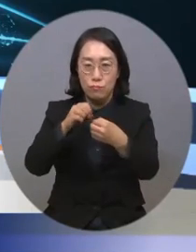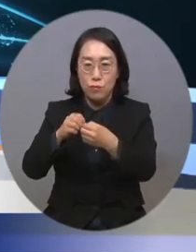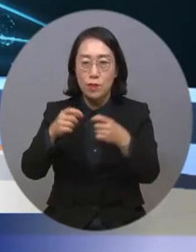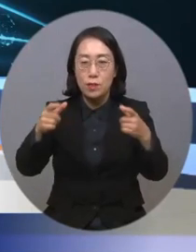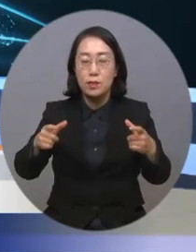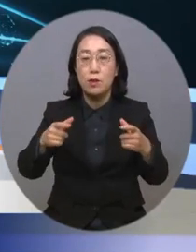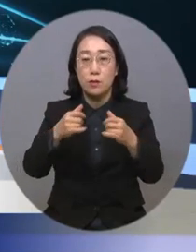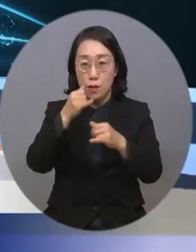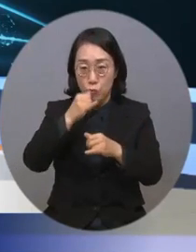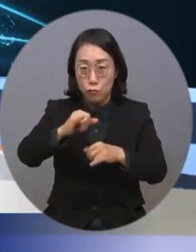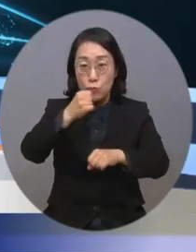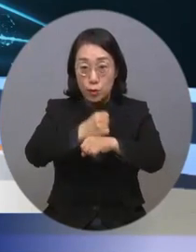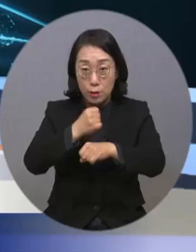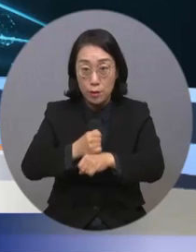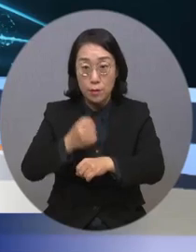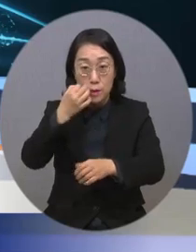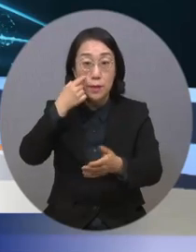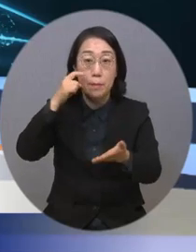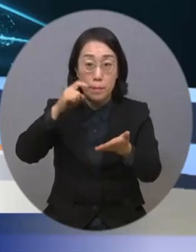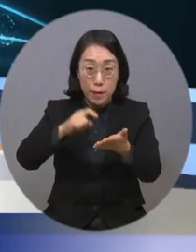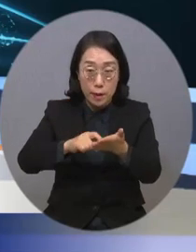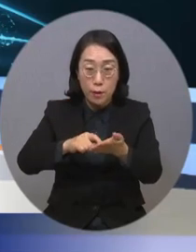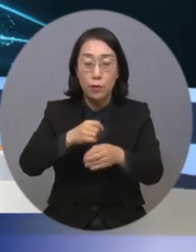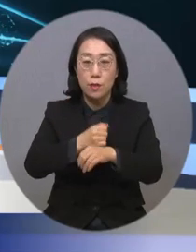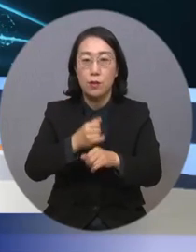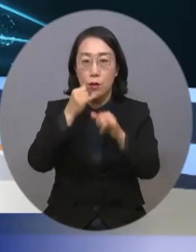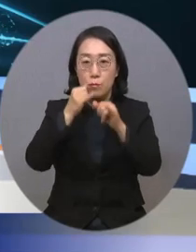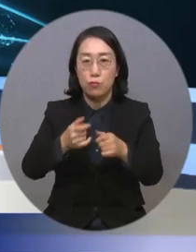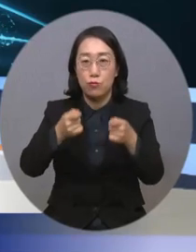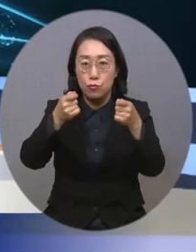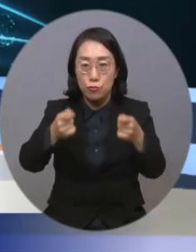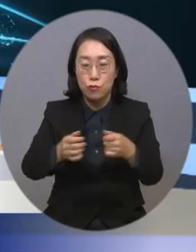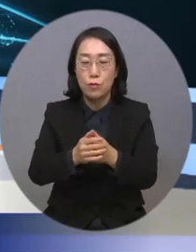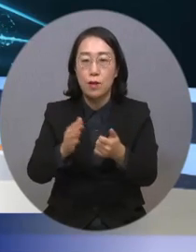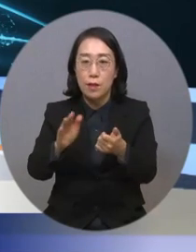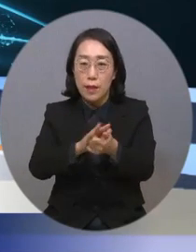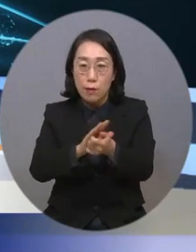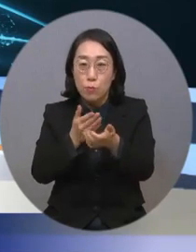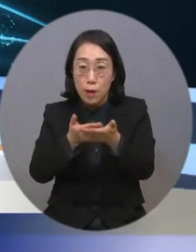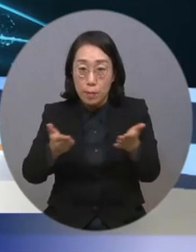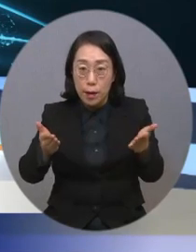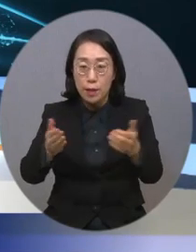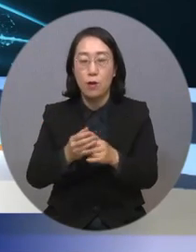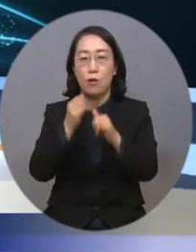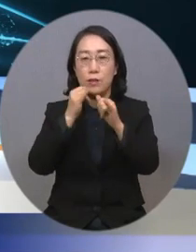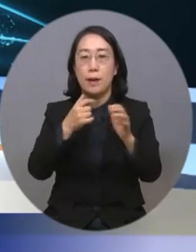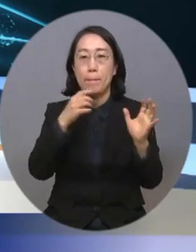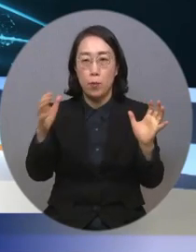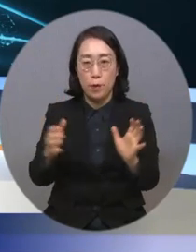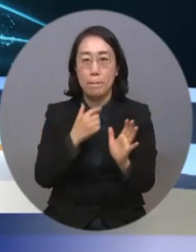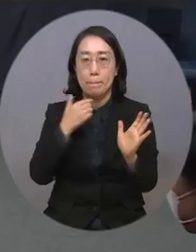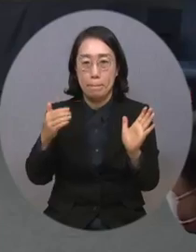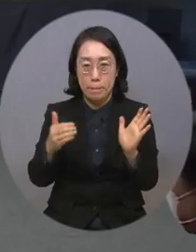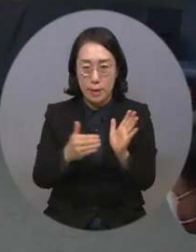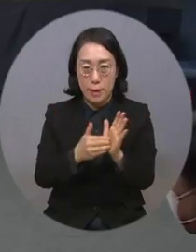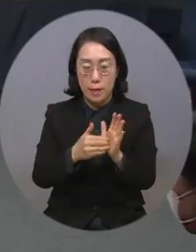기여한 유공자를 경영하는 대한민국 나눔과 배려 복지대상 시상식이 열렸습니다